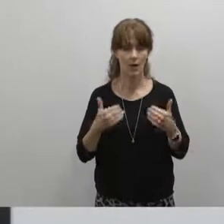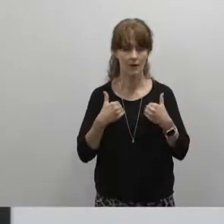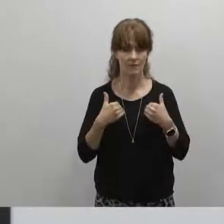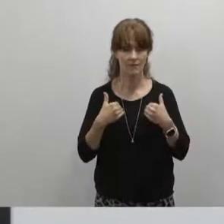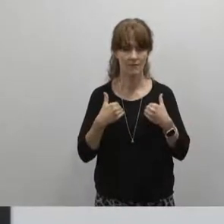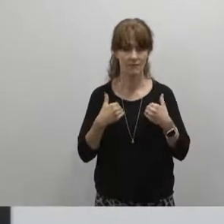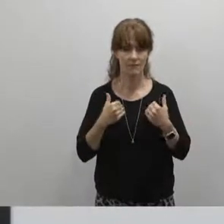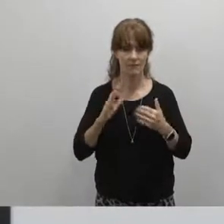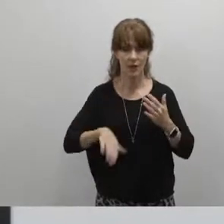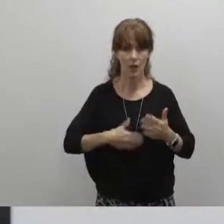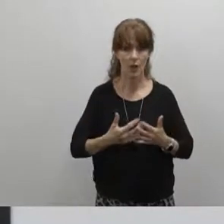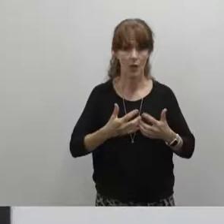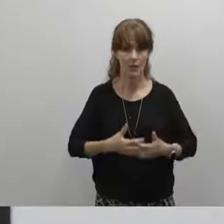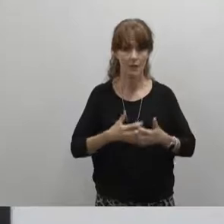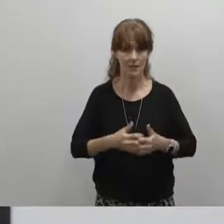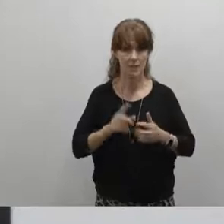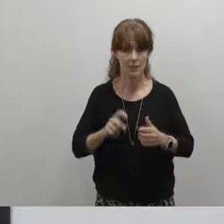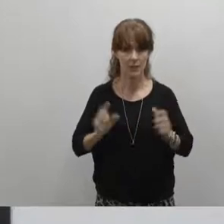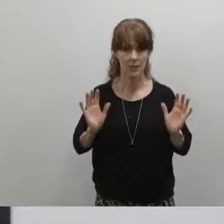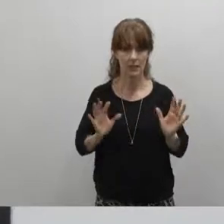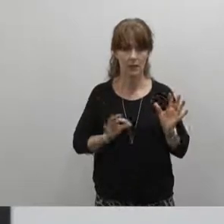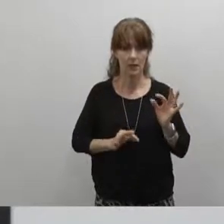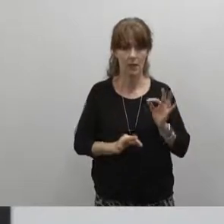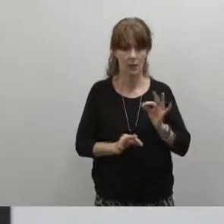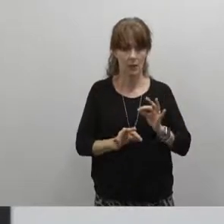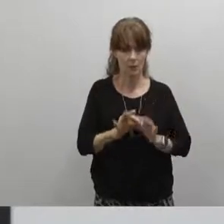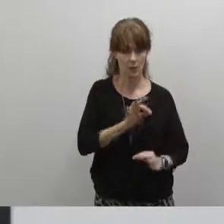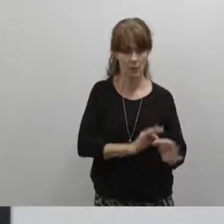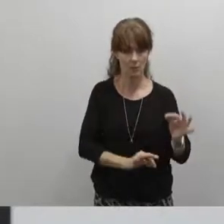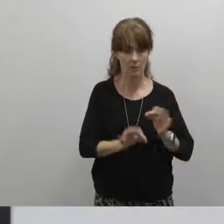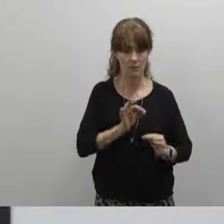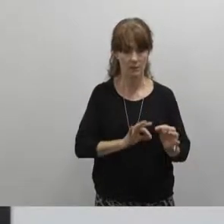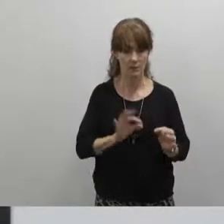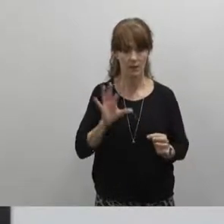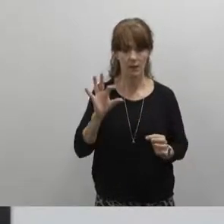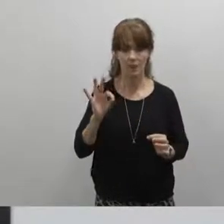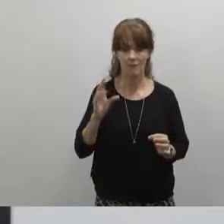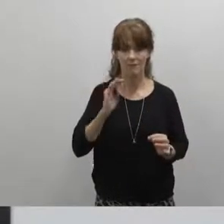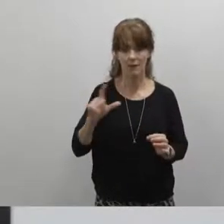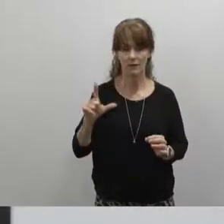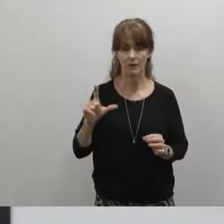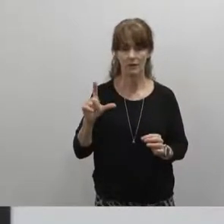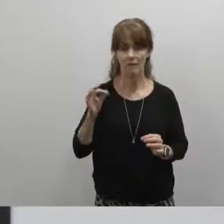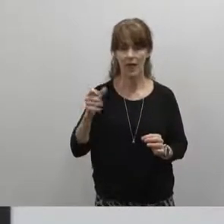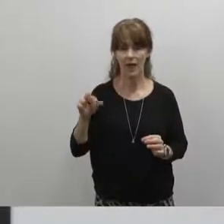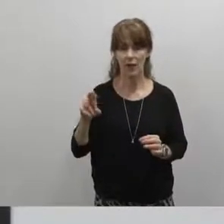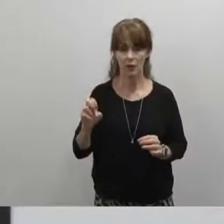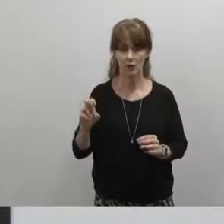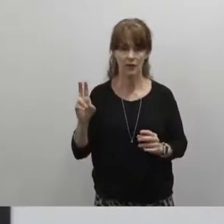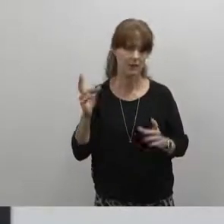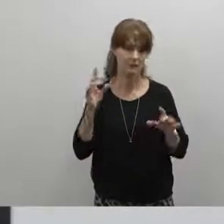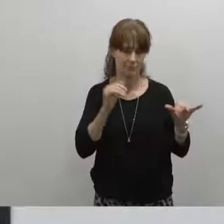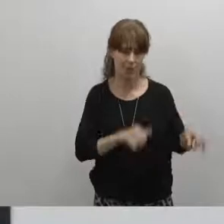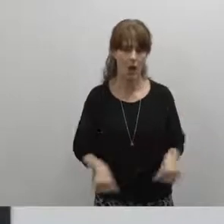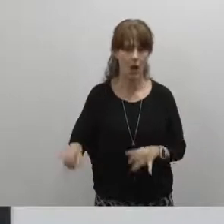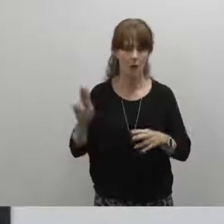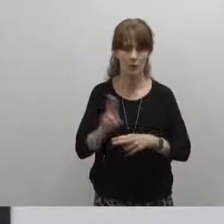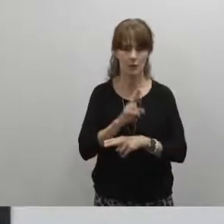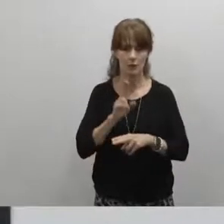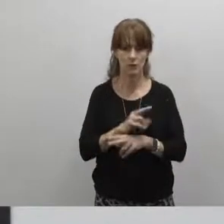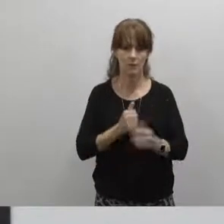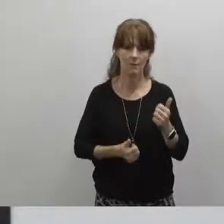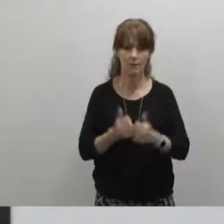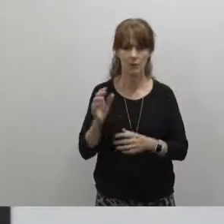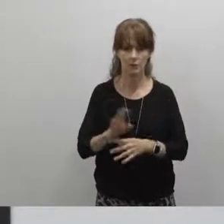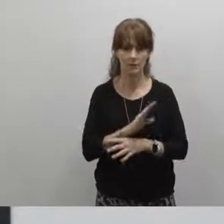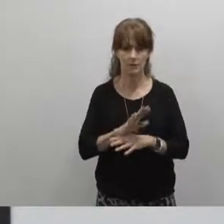dương miên hai dương miên mà xin cụp cụn xâm rạp prà mà xin chùm nón đa vật xí sang trà ấn đó